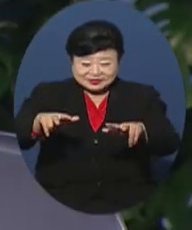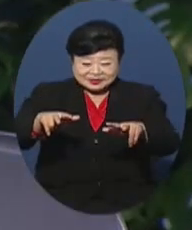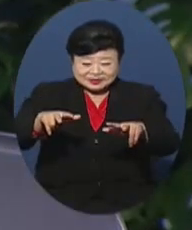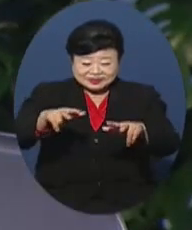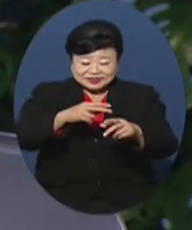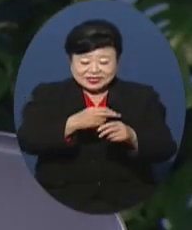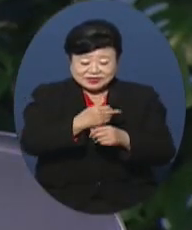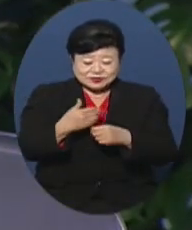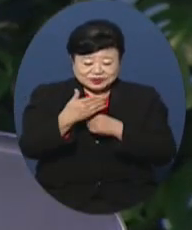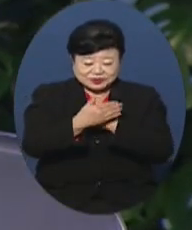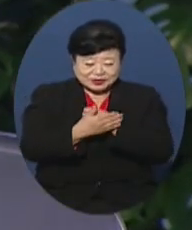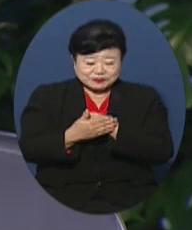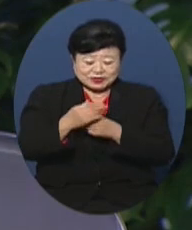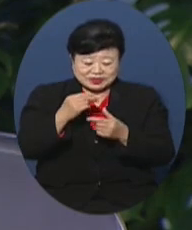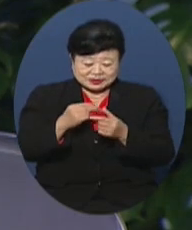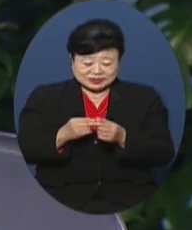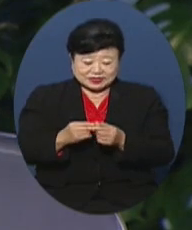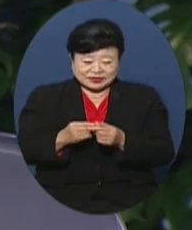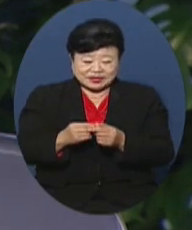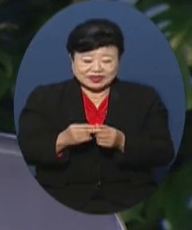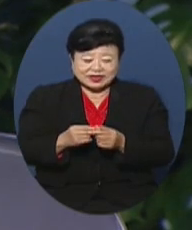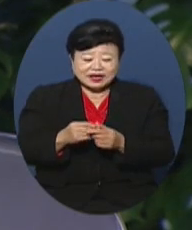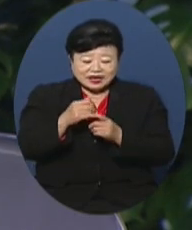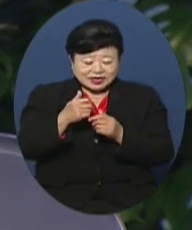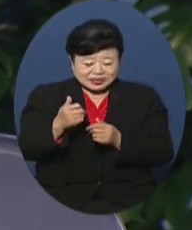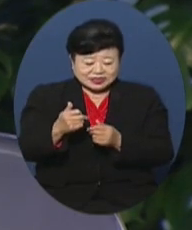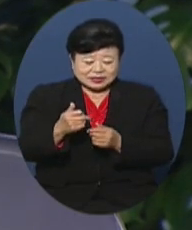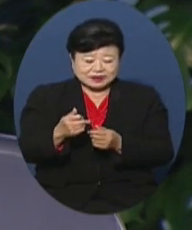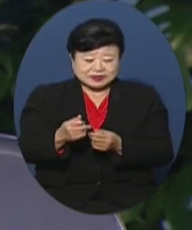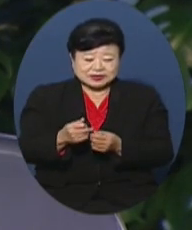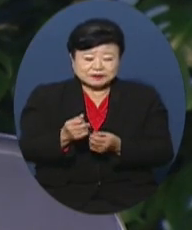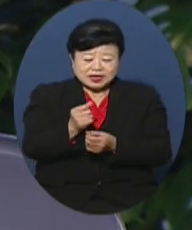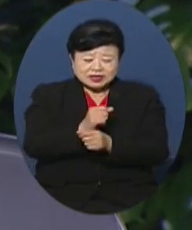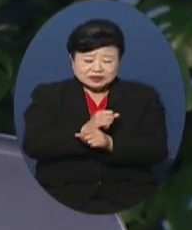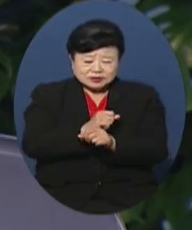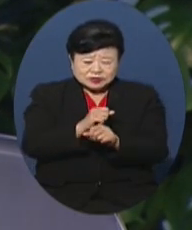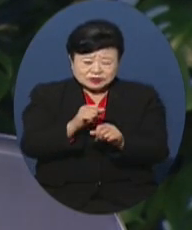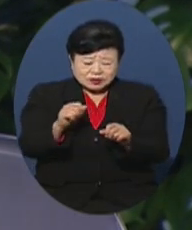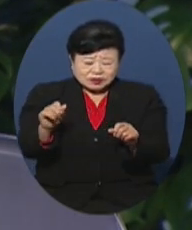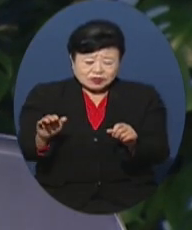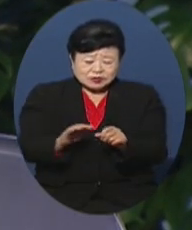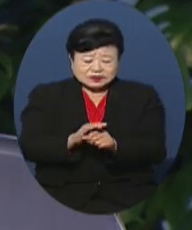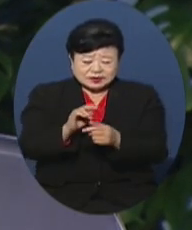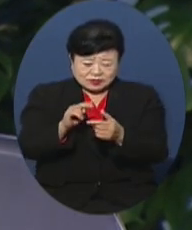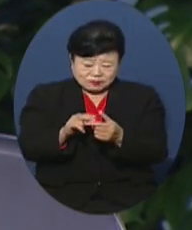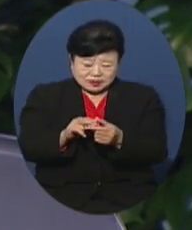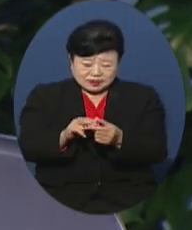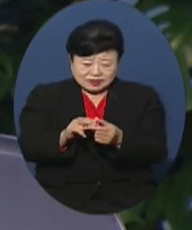이제는 우리 주 예수 그리스도의 넘치는 은혜와 아버지 하나님의 크신 사랑과